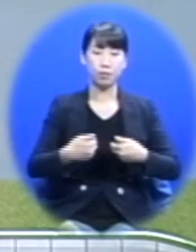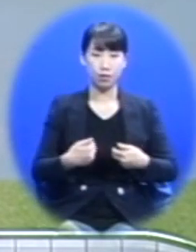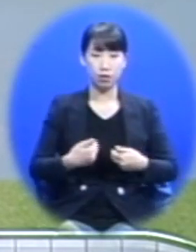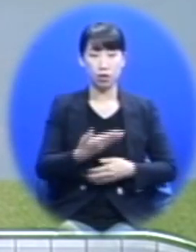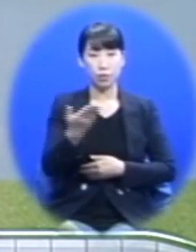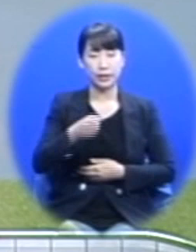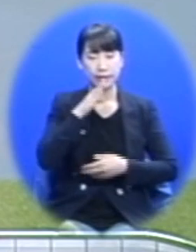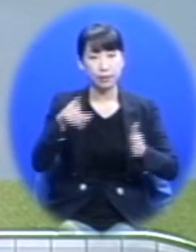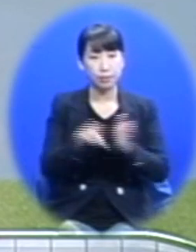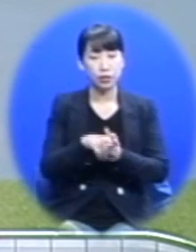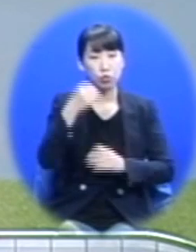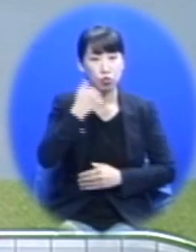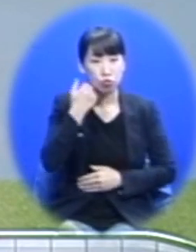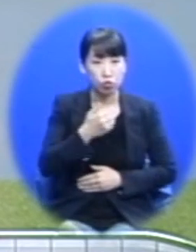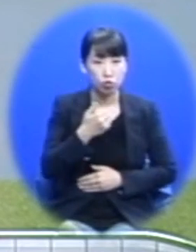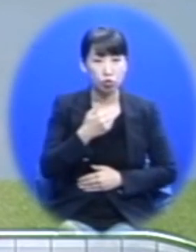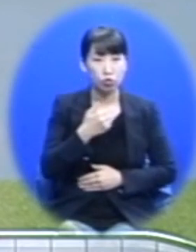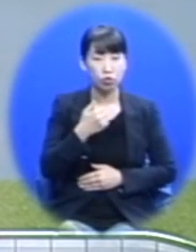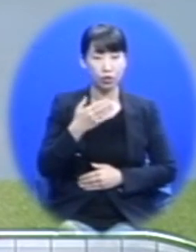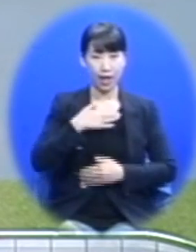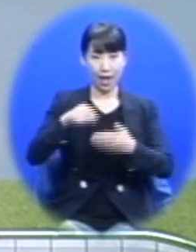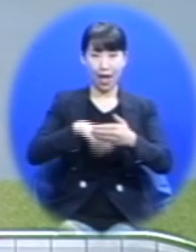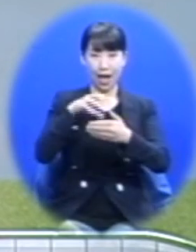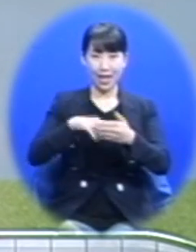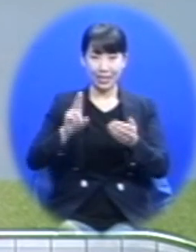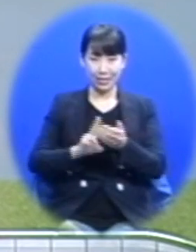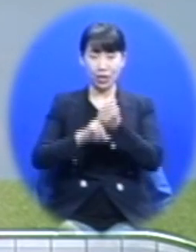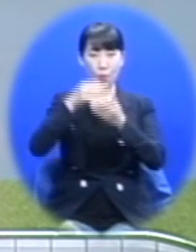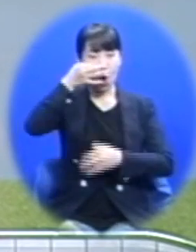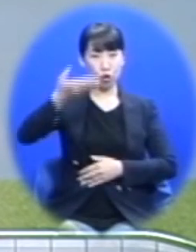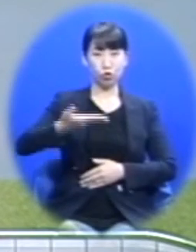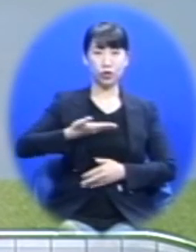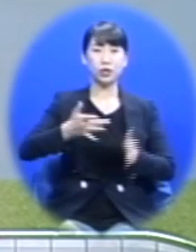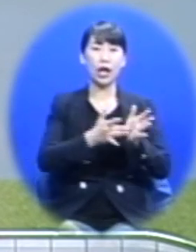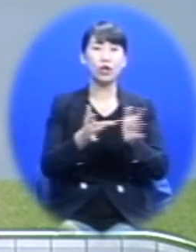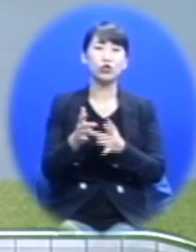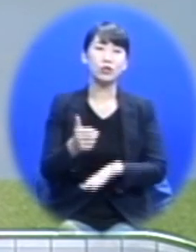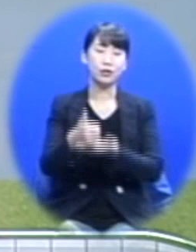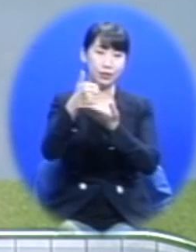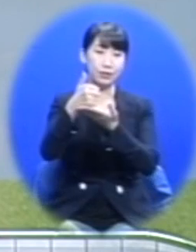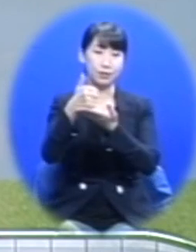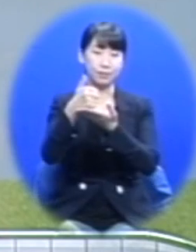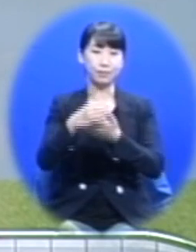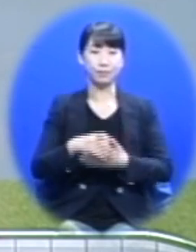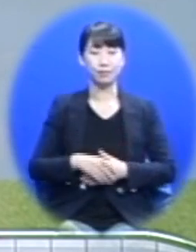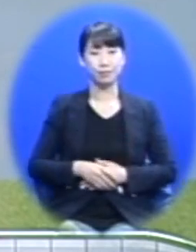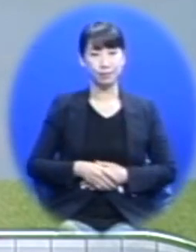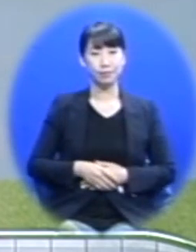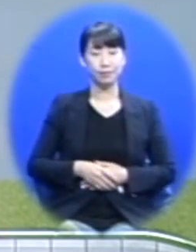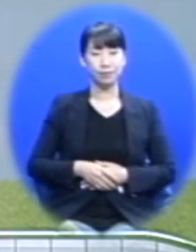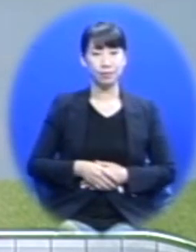분은 여러분 안에 이런 놀라운 기적을 행하고 계시는 주 예수님이십니다. 아직도